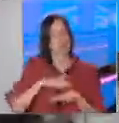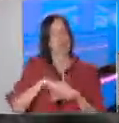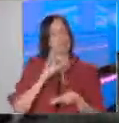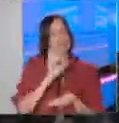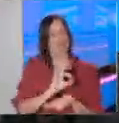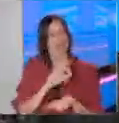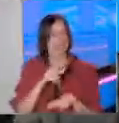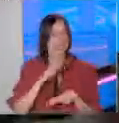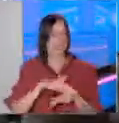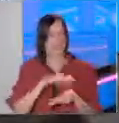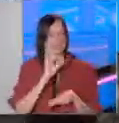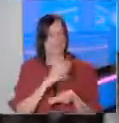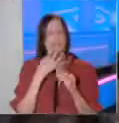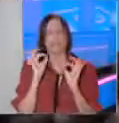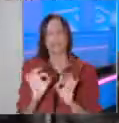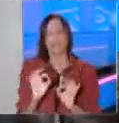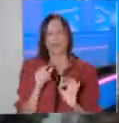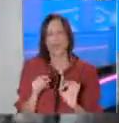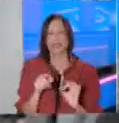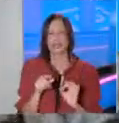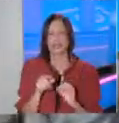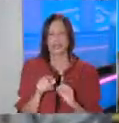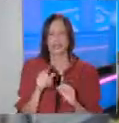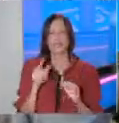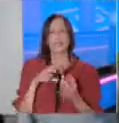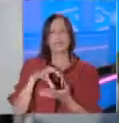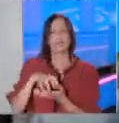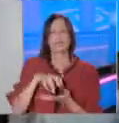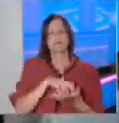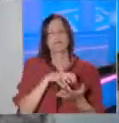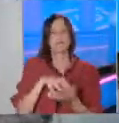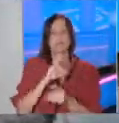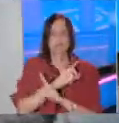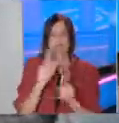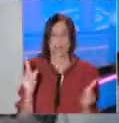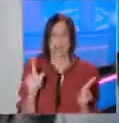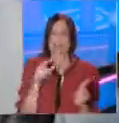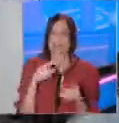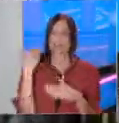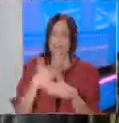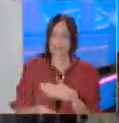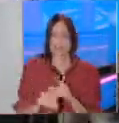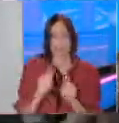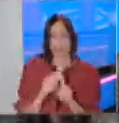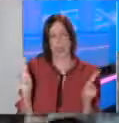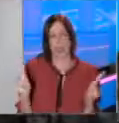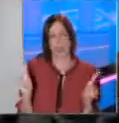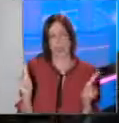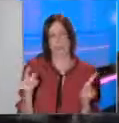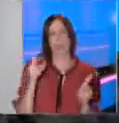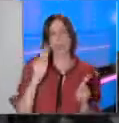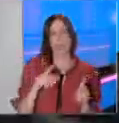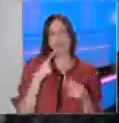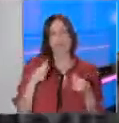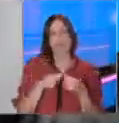וזה תפקידה. המציאות הזו, זה במחוזות אחרים, זה מסתיים אחרת. כן. יש, בכל